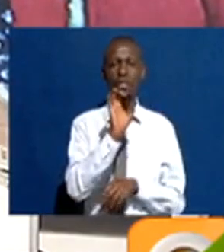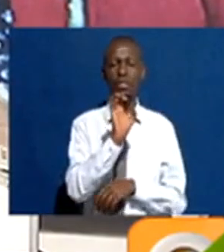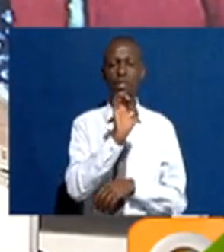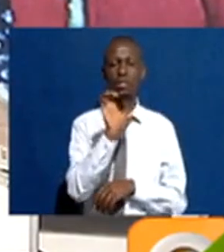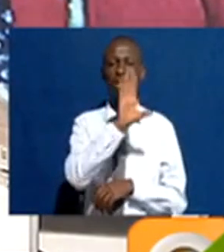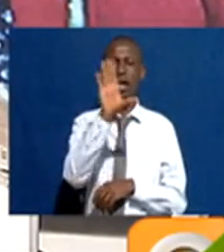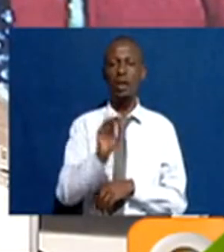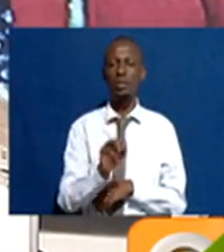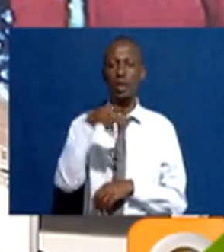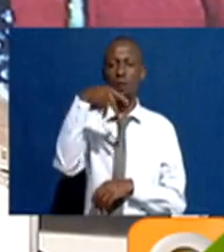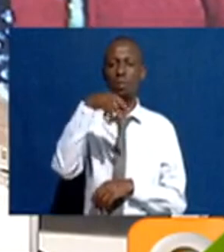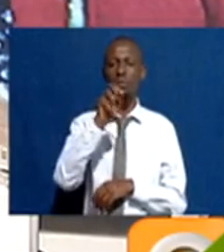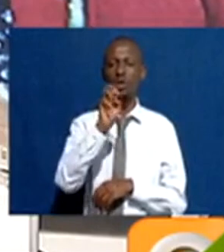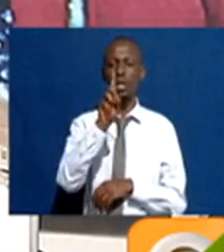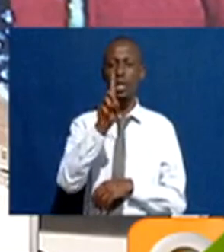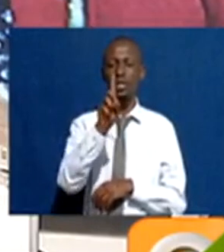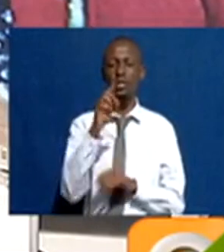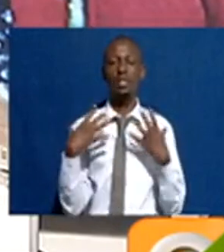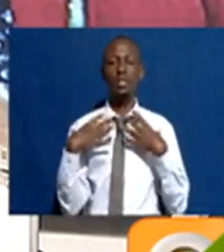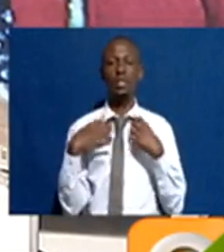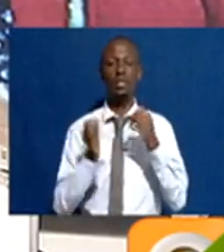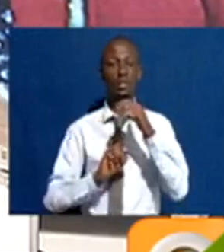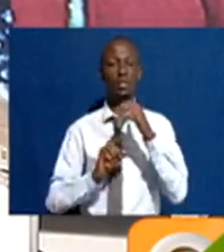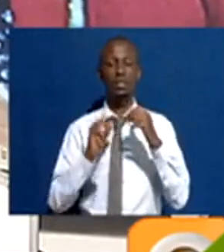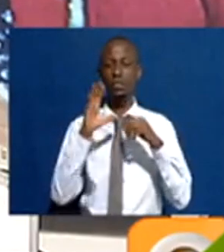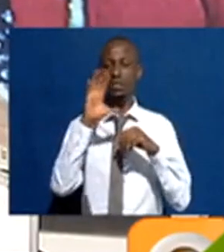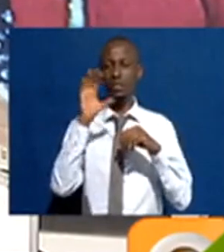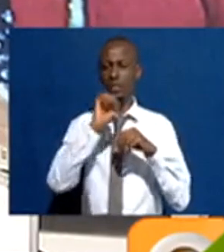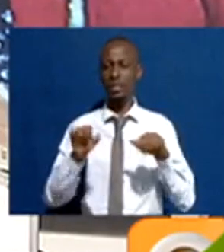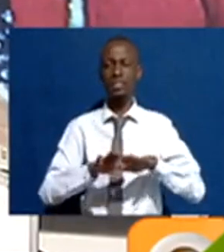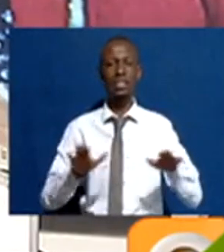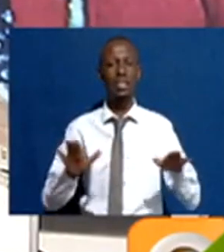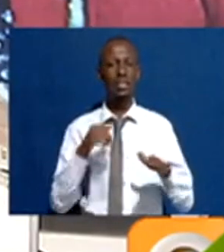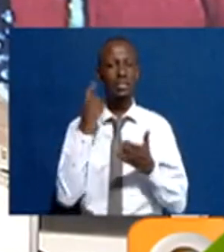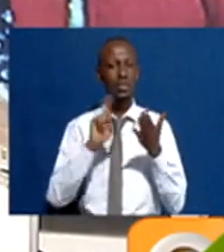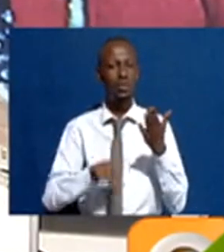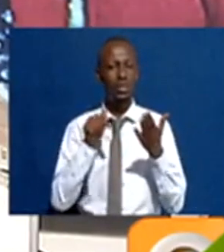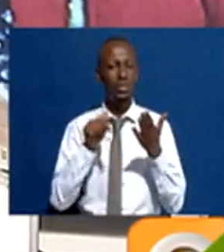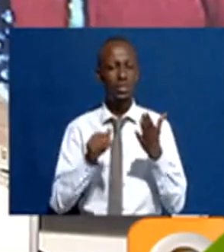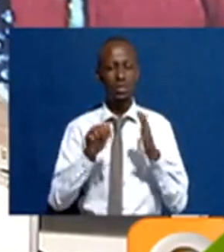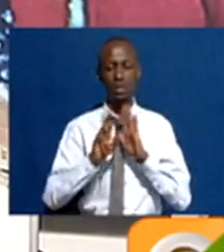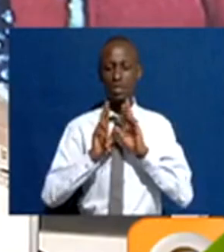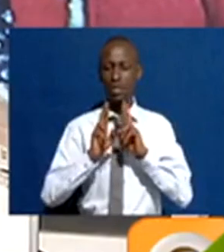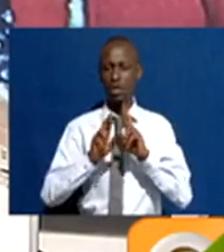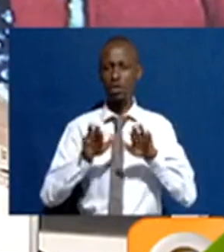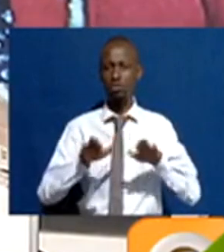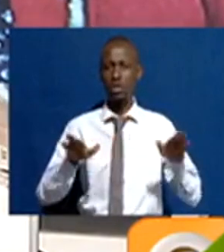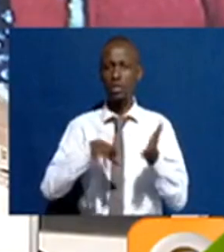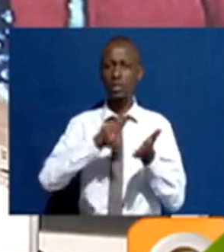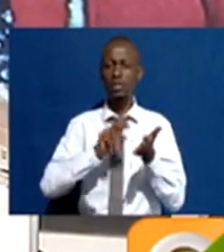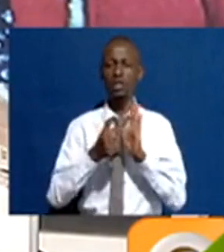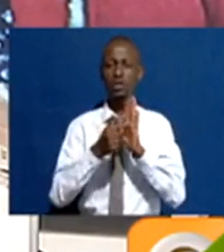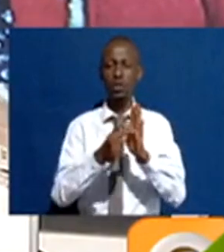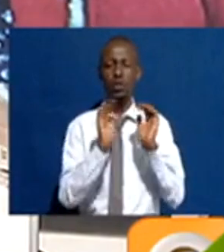Portland. Waziri wa Ardhi Alice Wahome anasema kuwa hatimiliki na rekodi za ardhi hiyo zinabainisha kuwa imesajiliwa kwa jina la kampuni